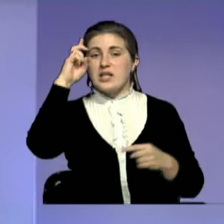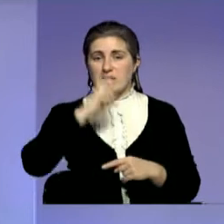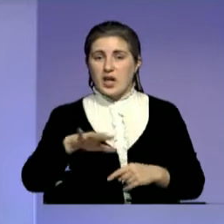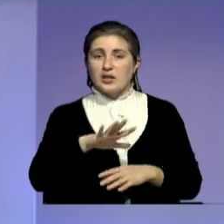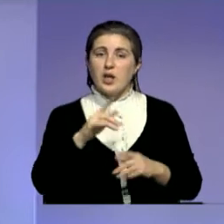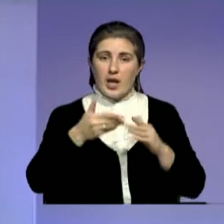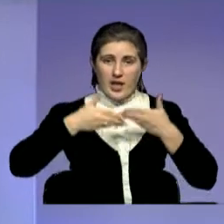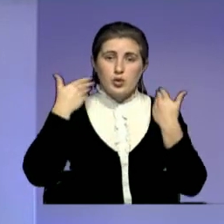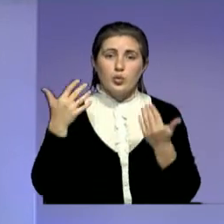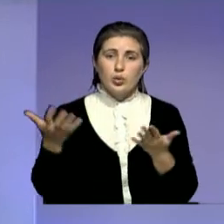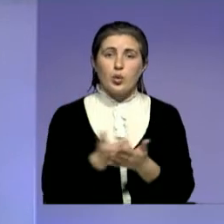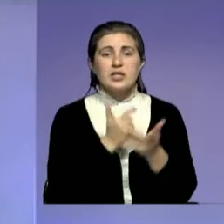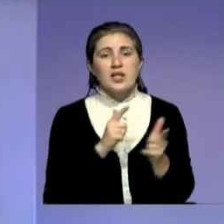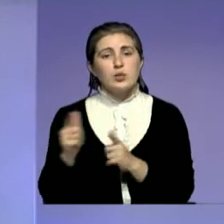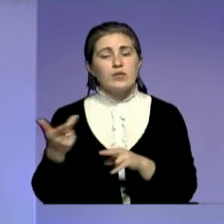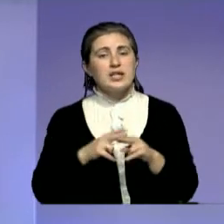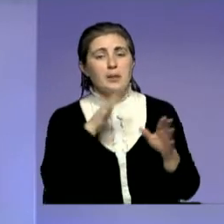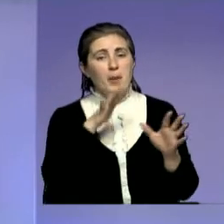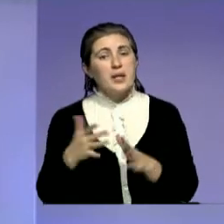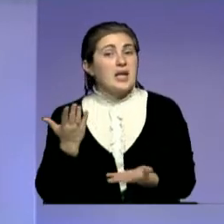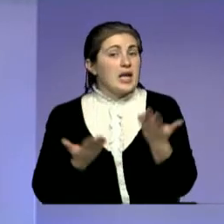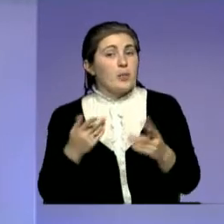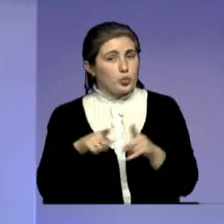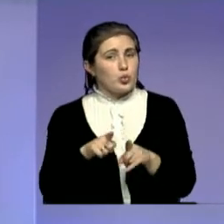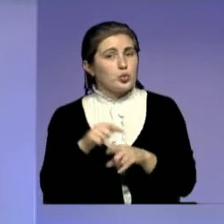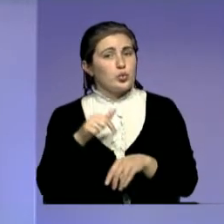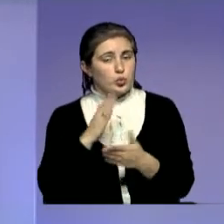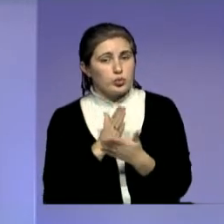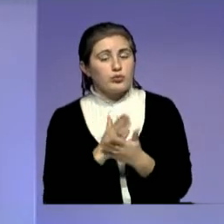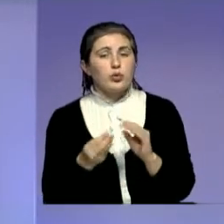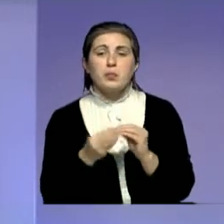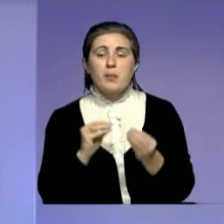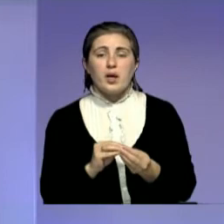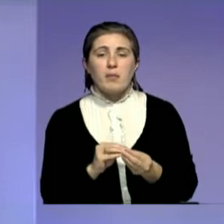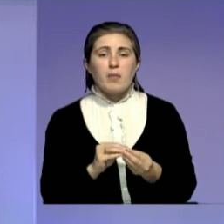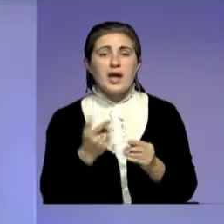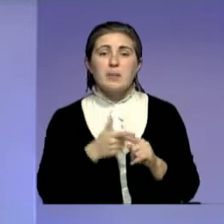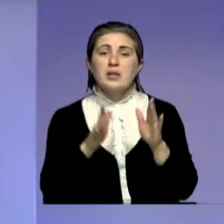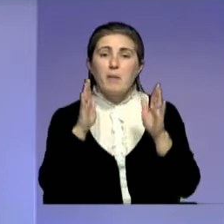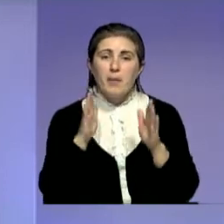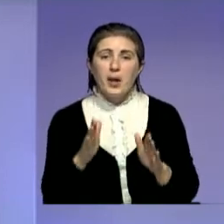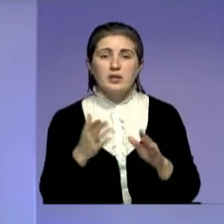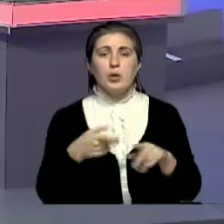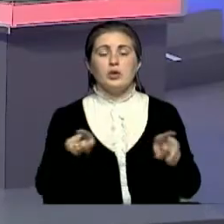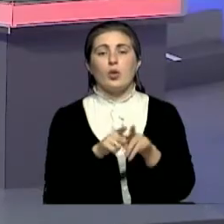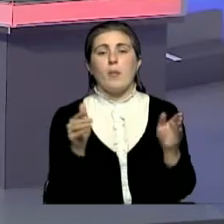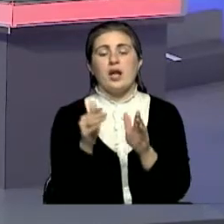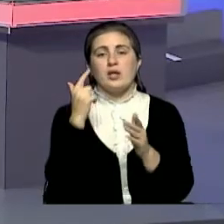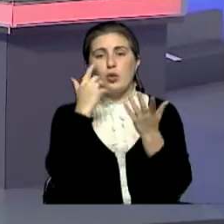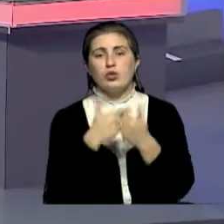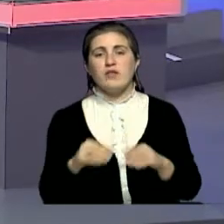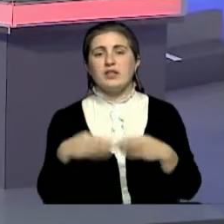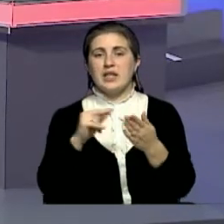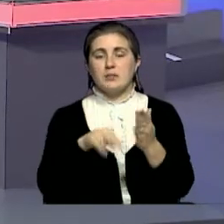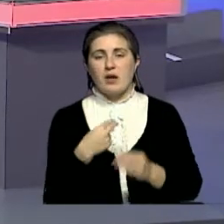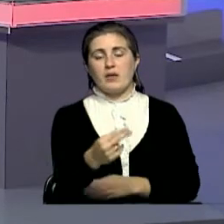легче удается согласовывать эти моменты, либо тоже существуют проблемы? Именно нет. Поэтому такое маленькое количество выданных